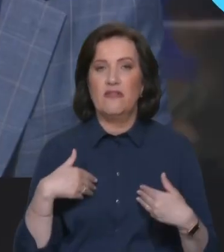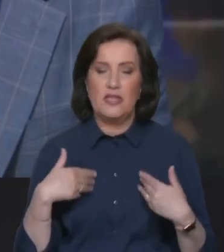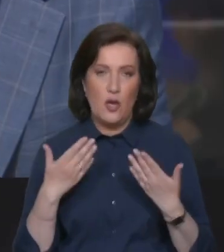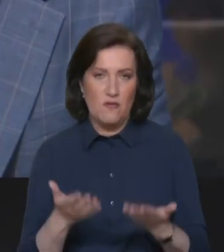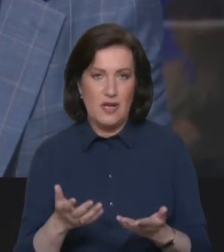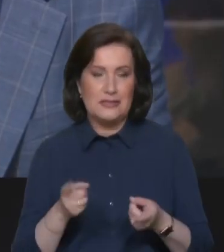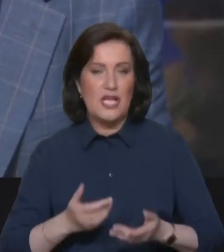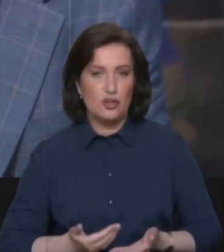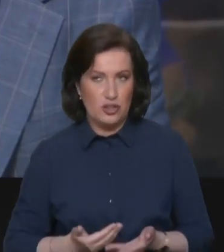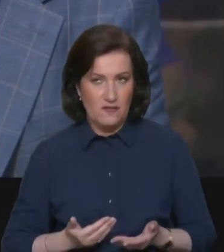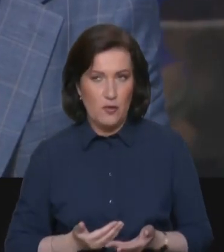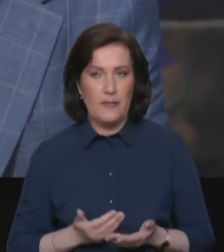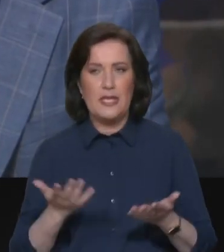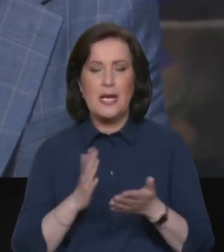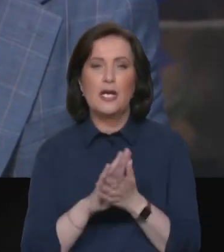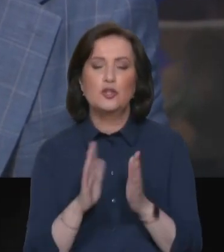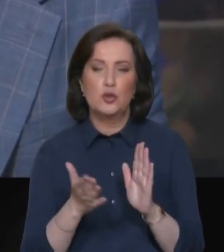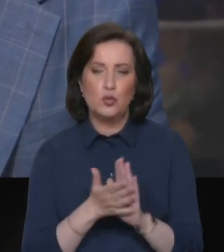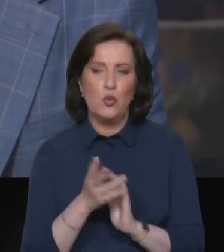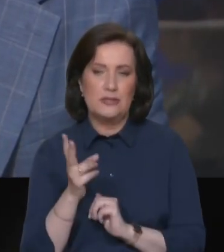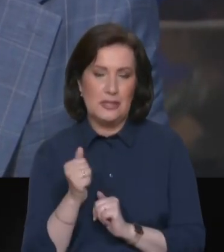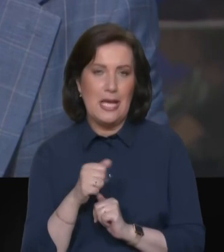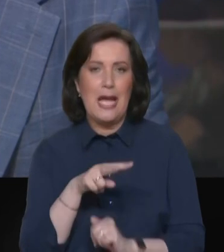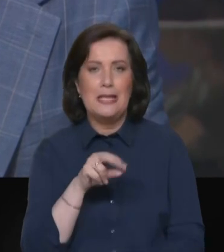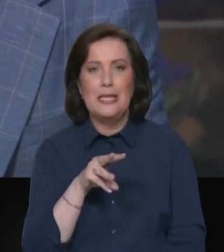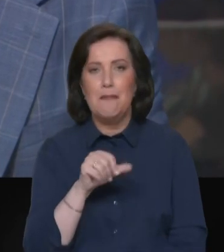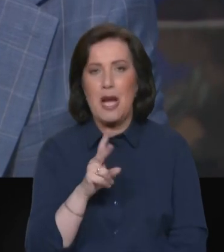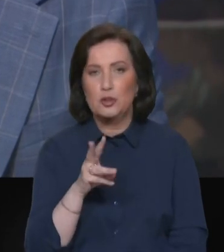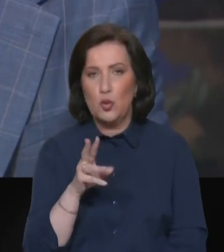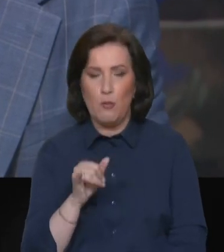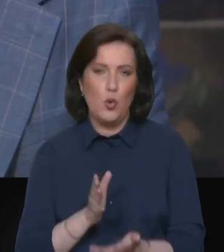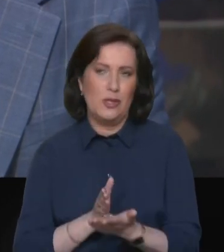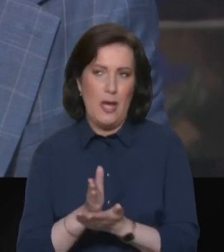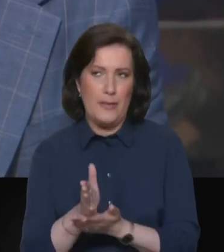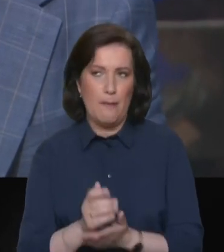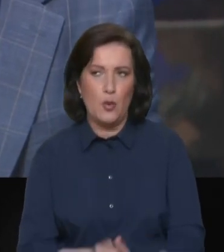вас наживо. Тож, яка ситуація на Лиманському напрямку?